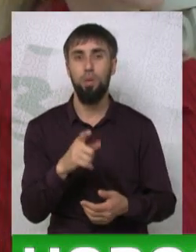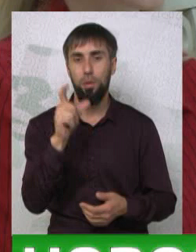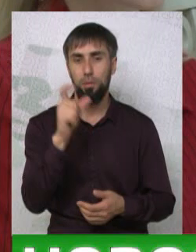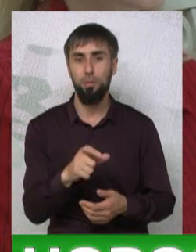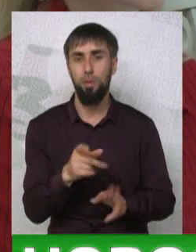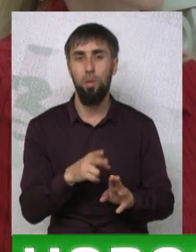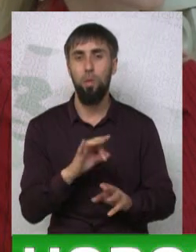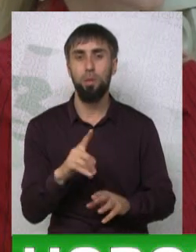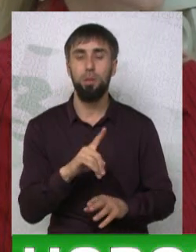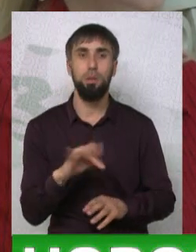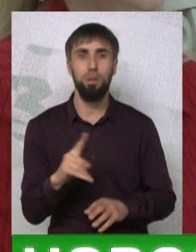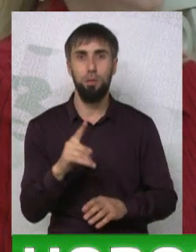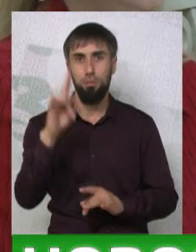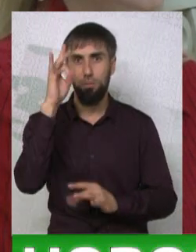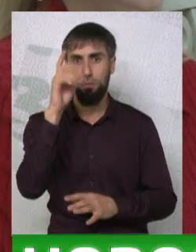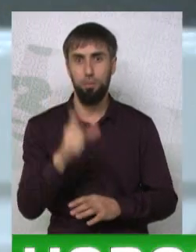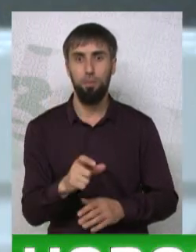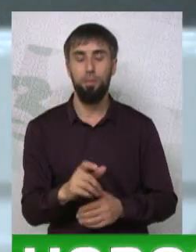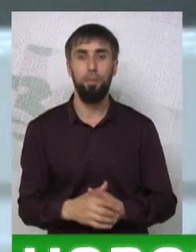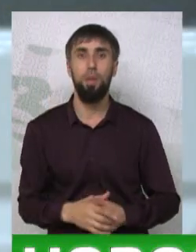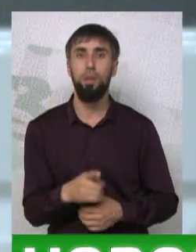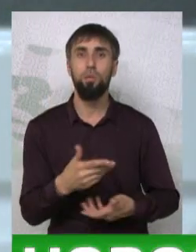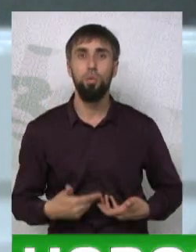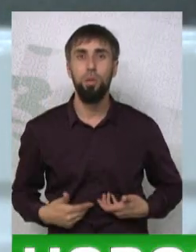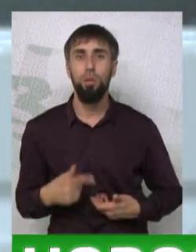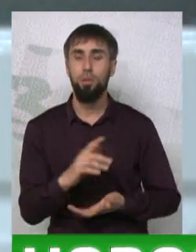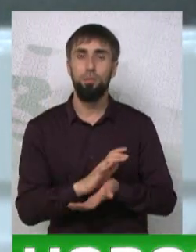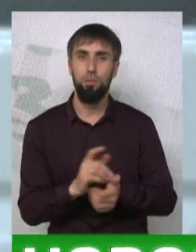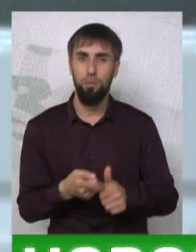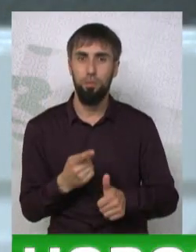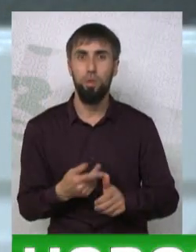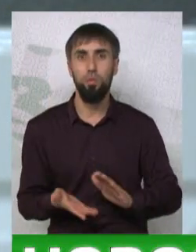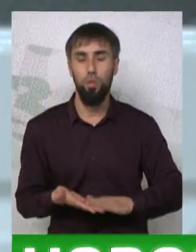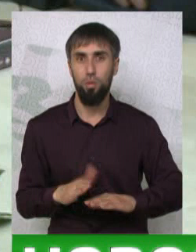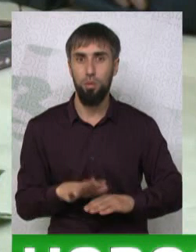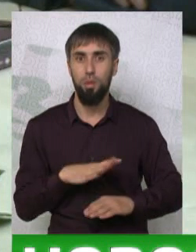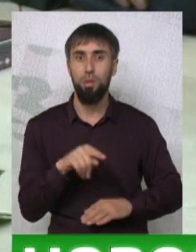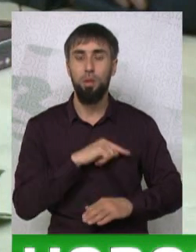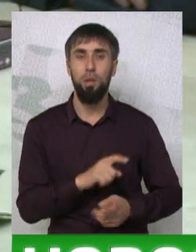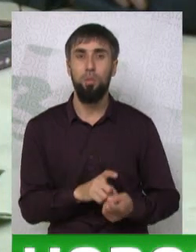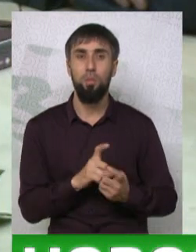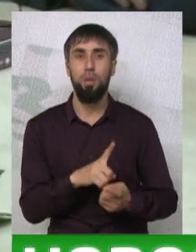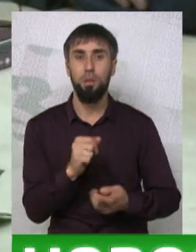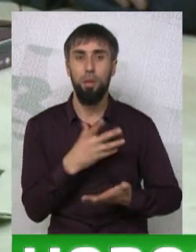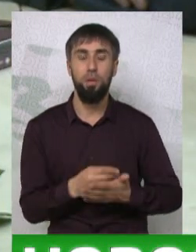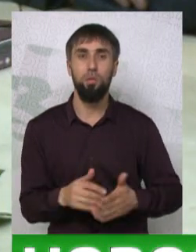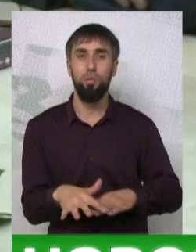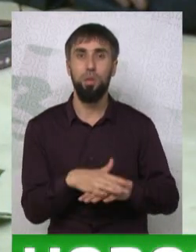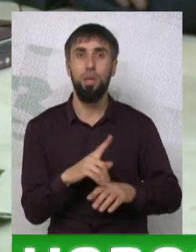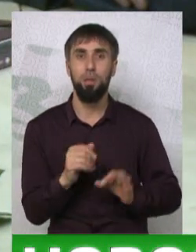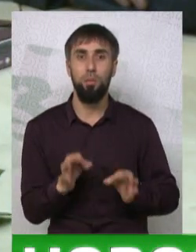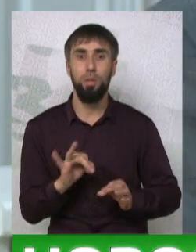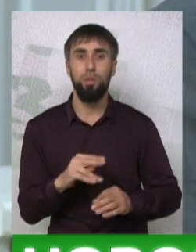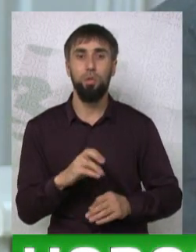ее представителей. Страницы длинного и тернистого жизненного пути Идриса Зязикова характеризуют борьбу за свой народ, за